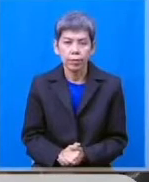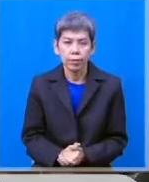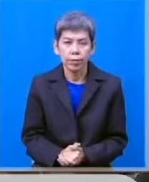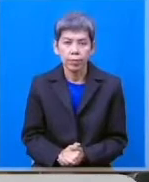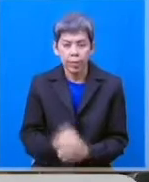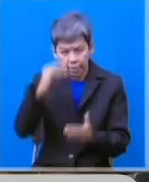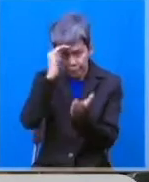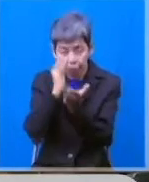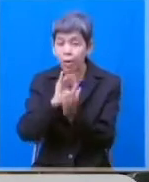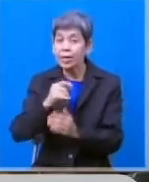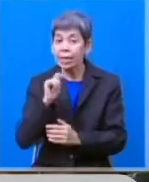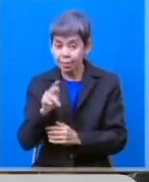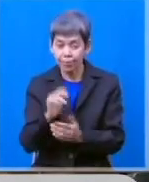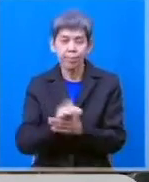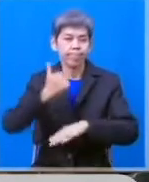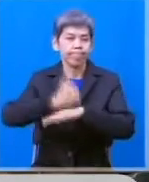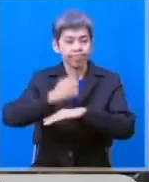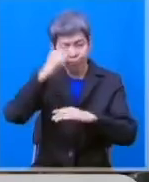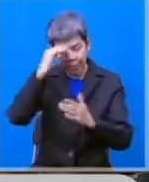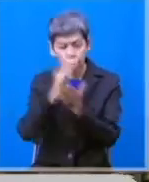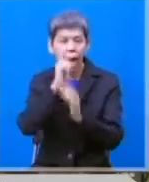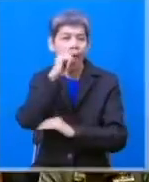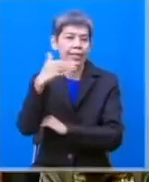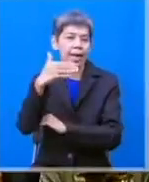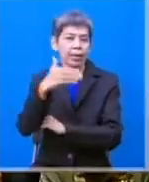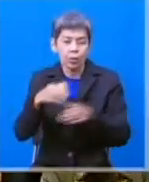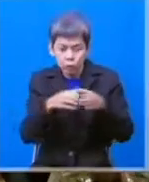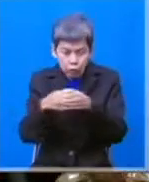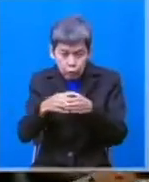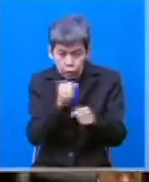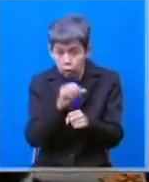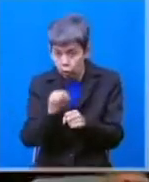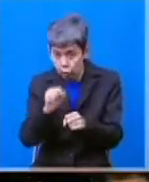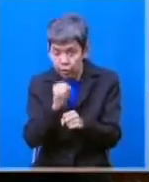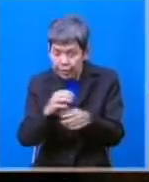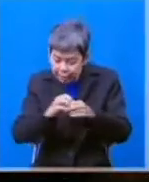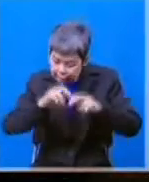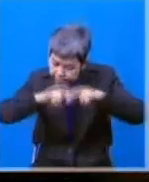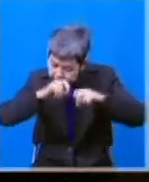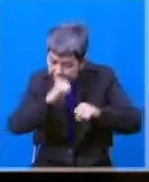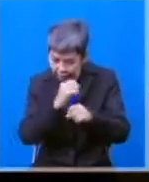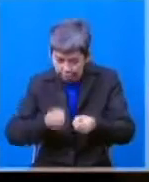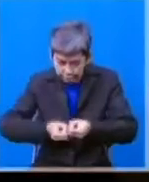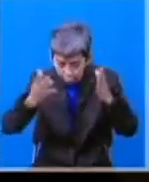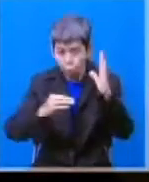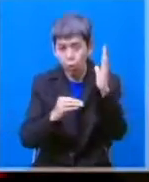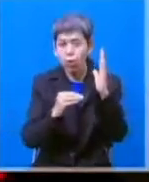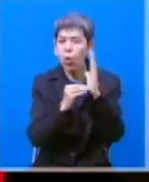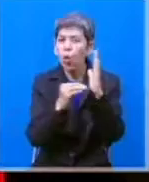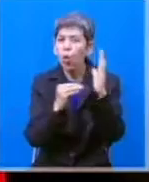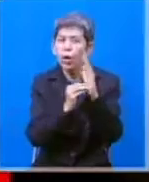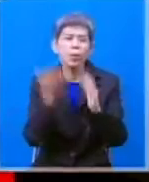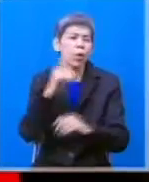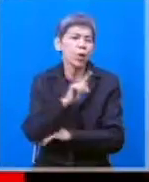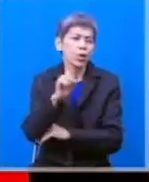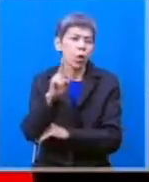พลตำรวจเอกจักรทิพย์ชัยจินดาผู้บัญชาการตำรวจแห่งชาตินะครับพร้อมชุดสืบสวนสอบสวนคลี่คลายคดีเหตุระเบิดป่วนเมืองเมื่อวันที่1ถึง2สิงหาค